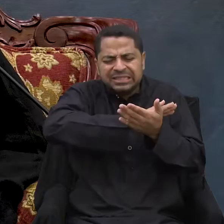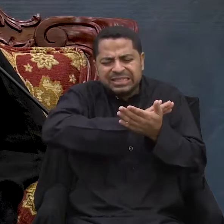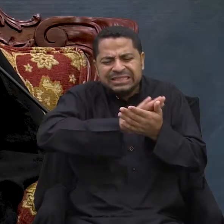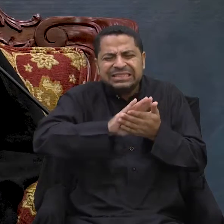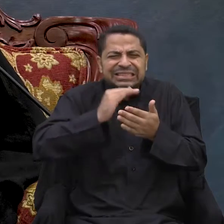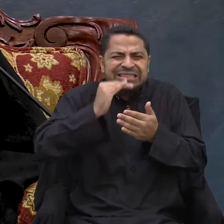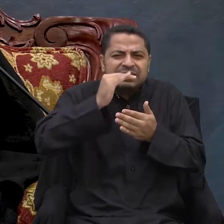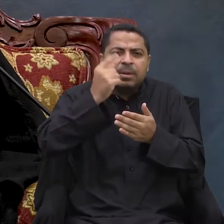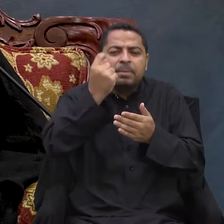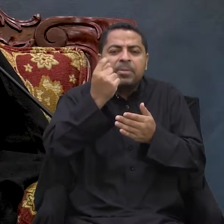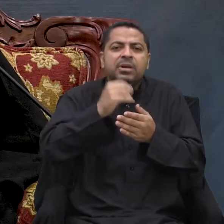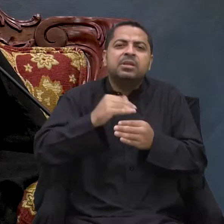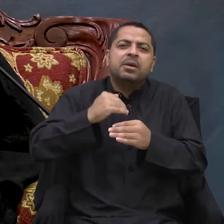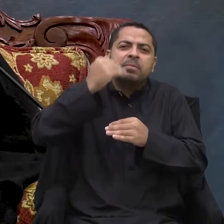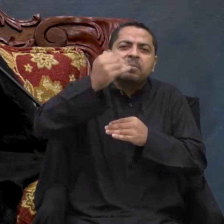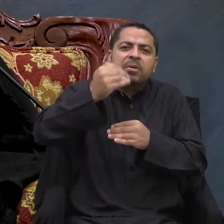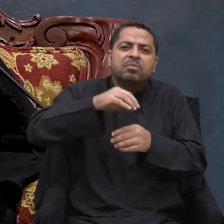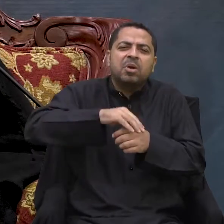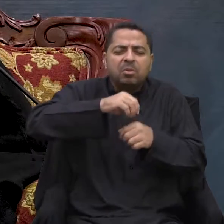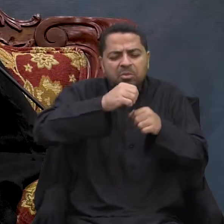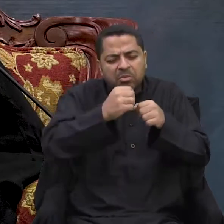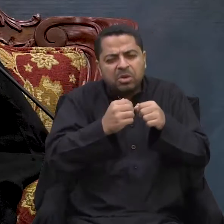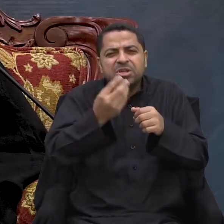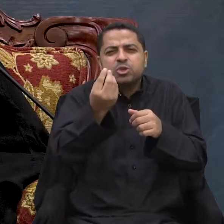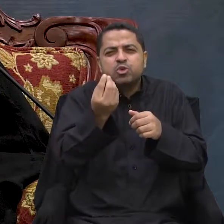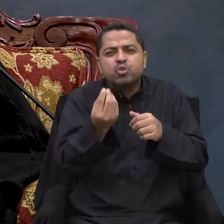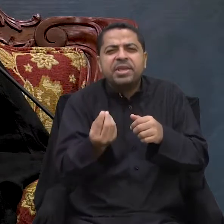وإذا تجاوزه يعد من النوادر.